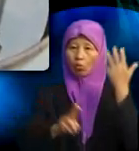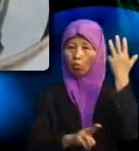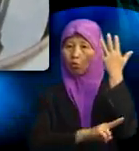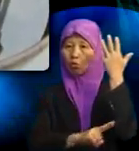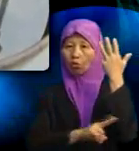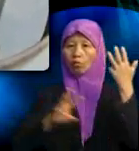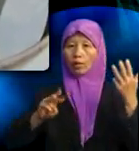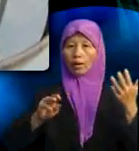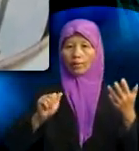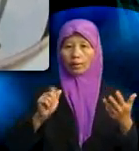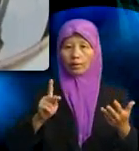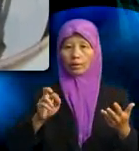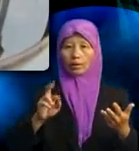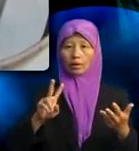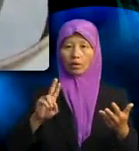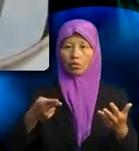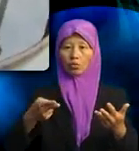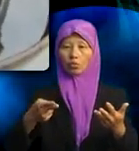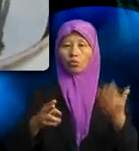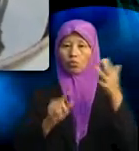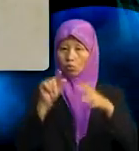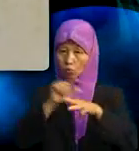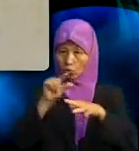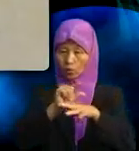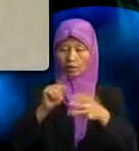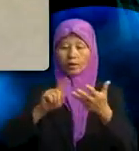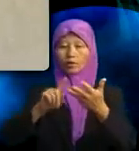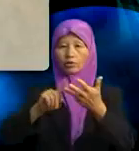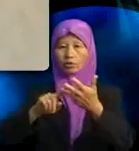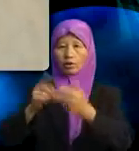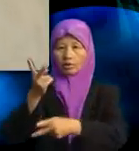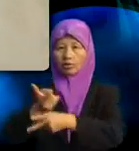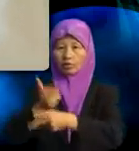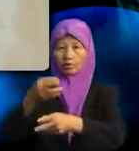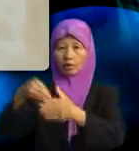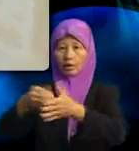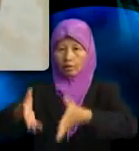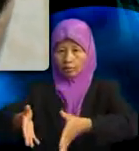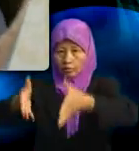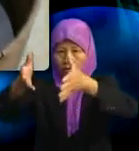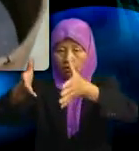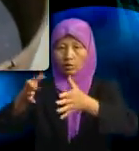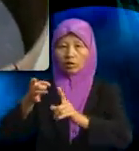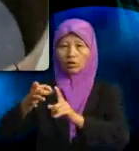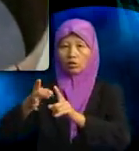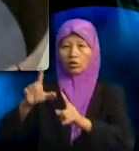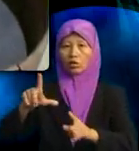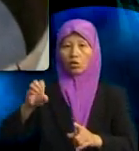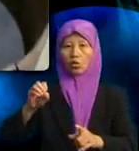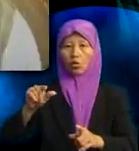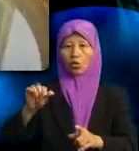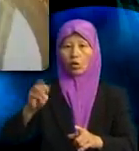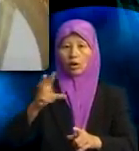makruh menggunakannya. Air ini ialah air yang disimpan di dalam bekas logam